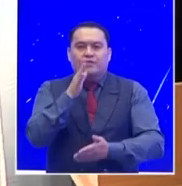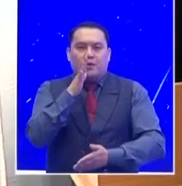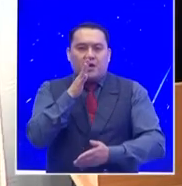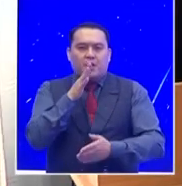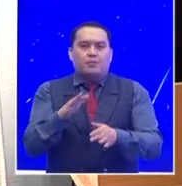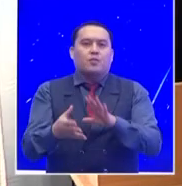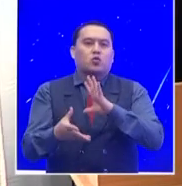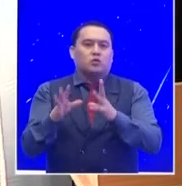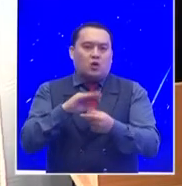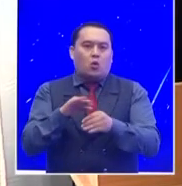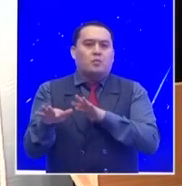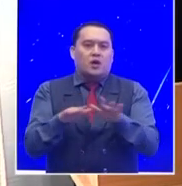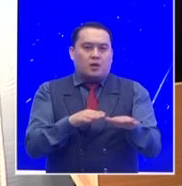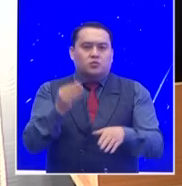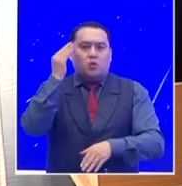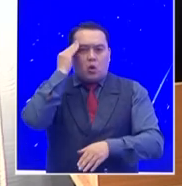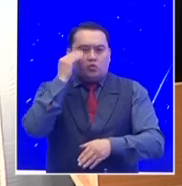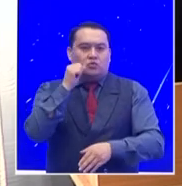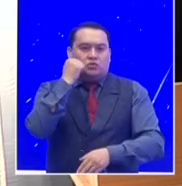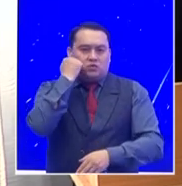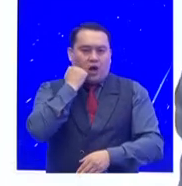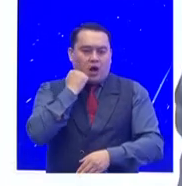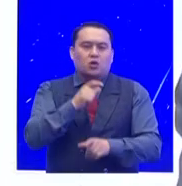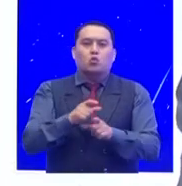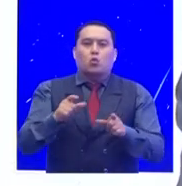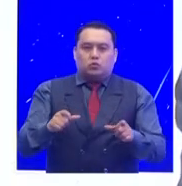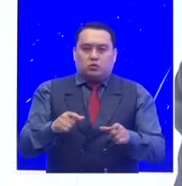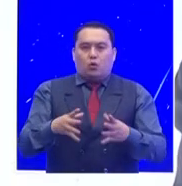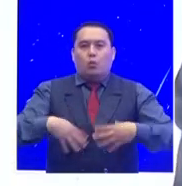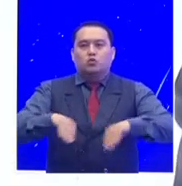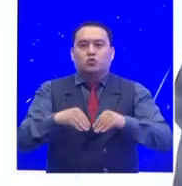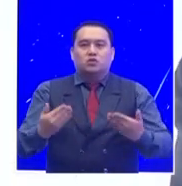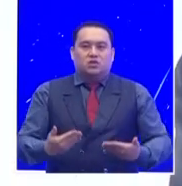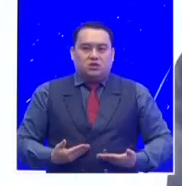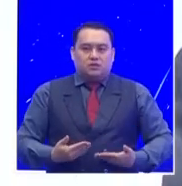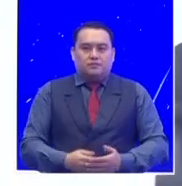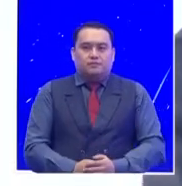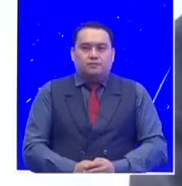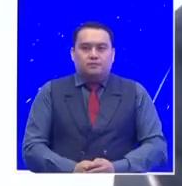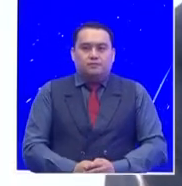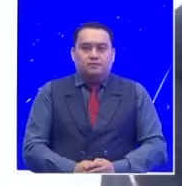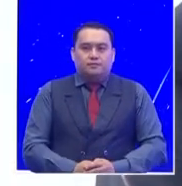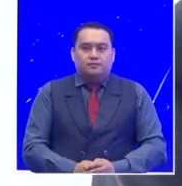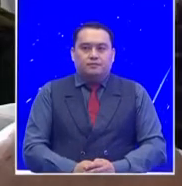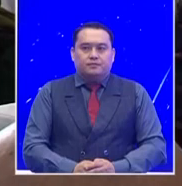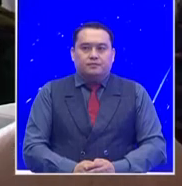период. Подобные мероприятия способствуют вовлечению пожилых людей в общественную